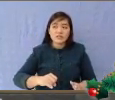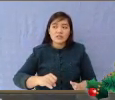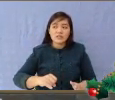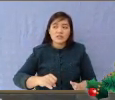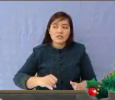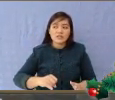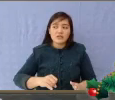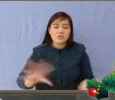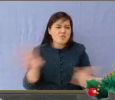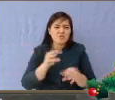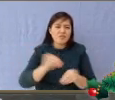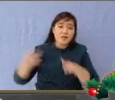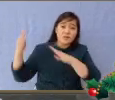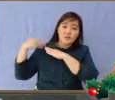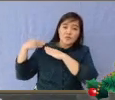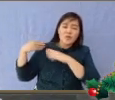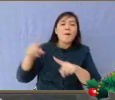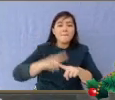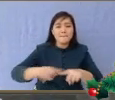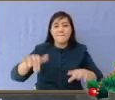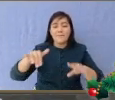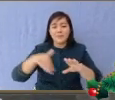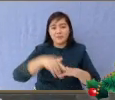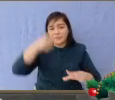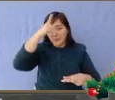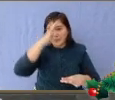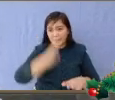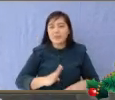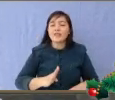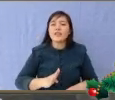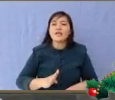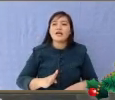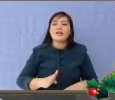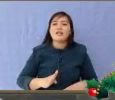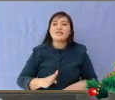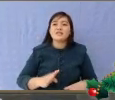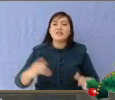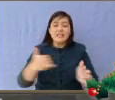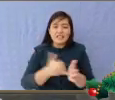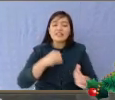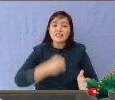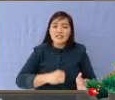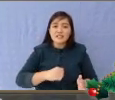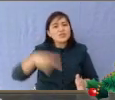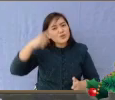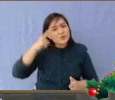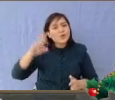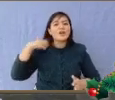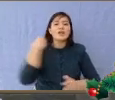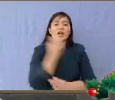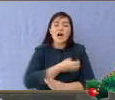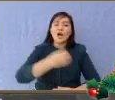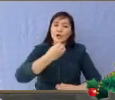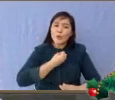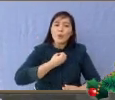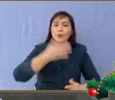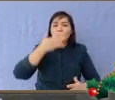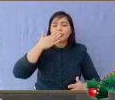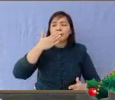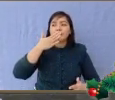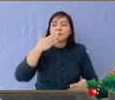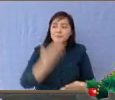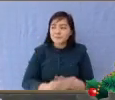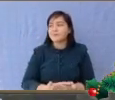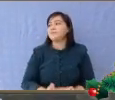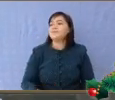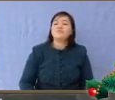Egypt, but later on becomes the governor. Remember Moses, 40 years in the wilderness,